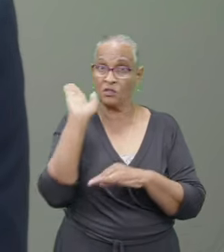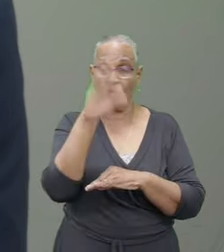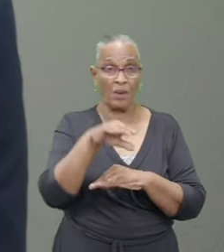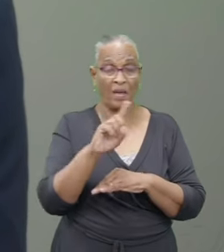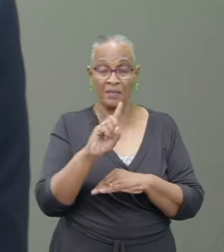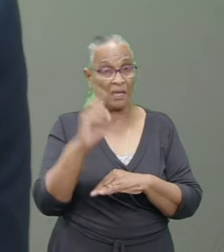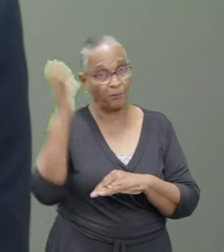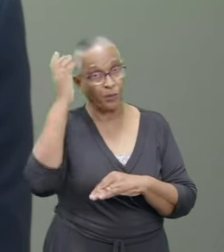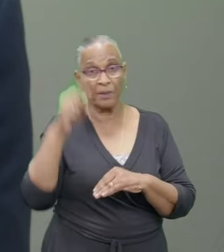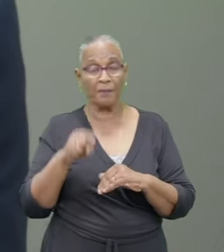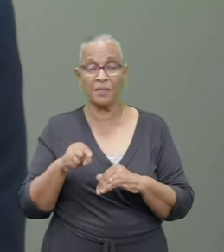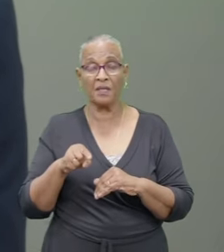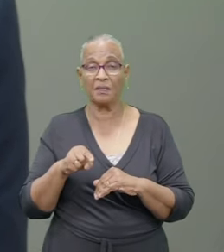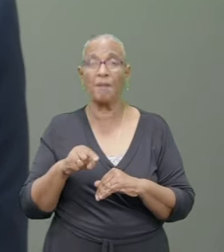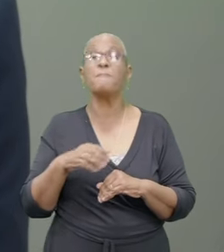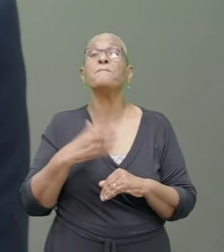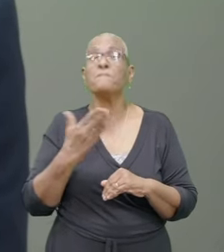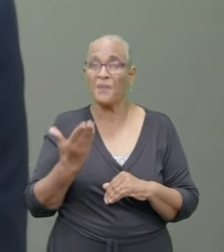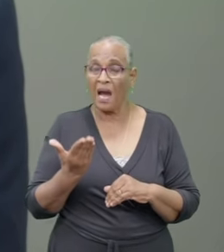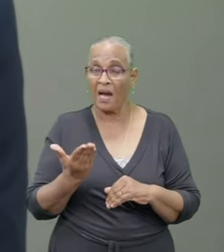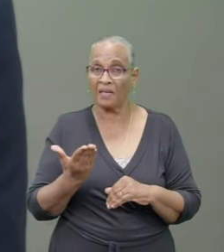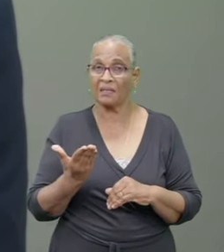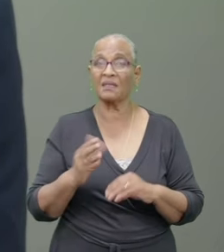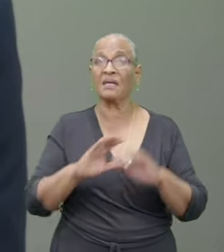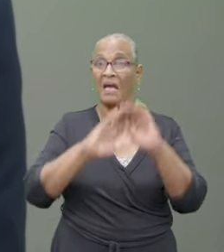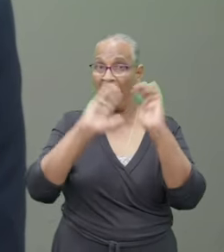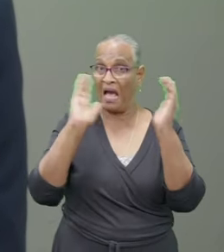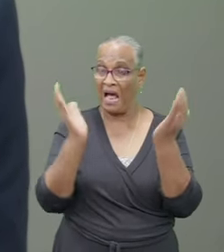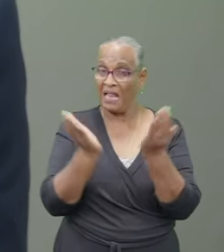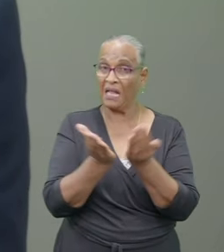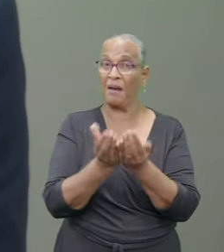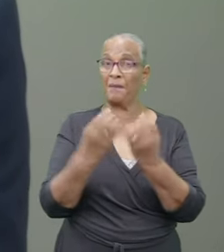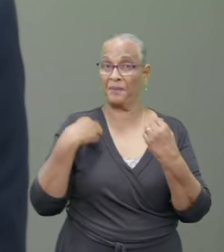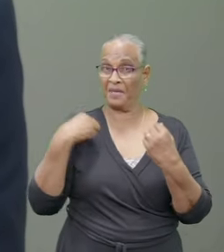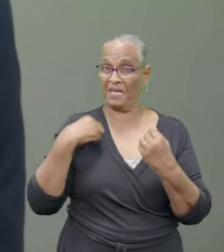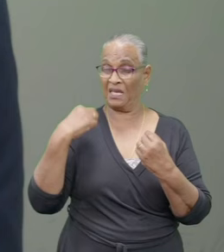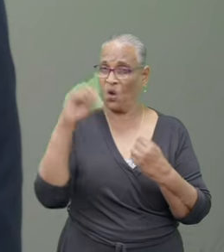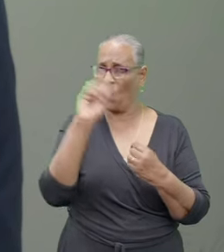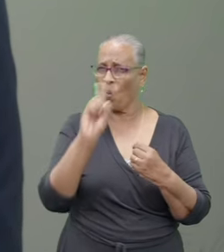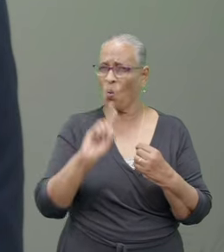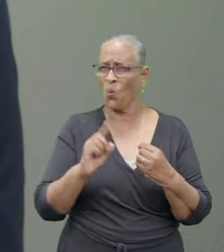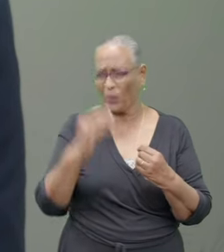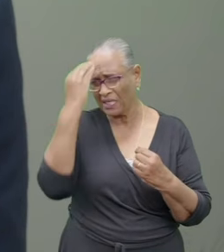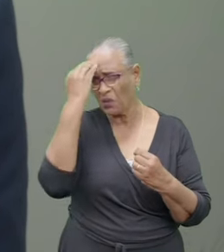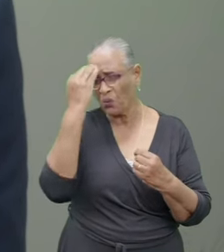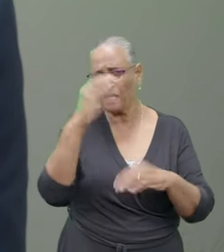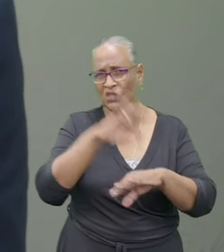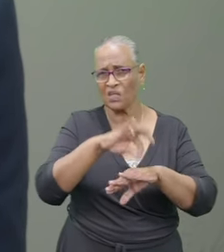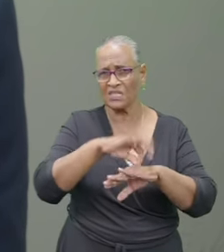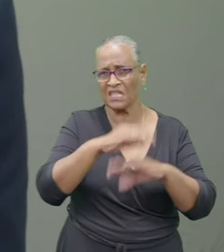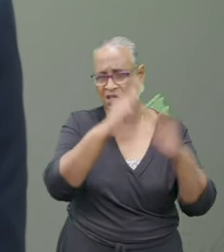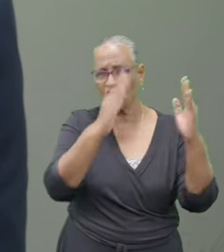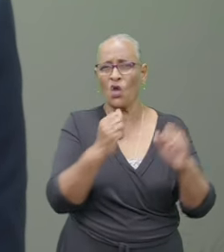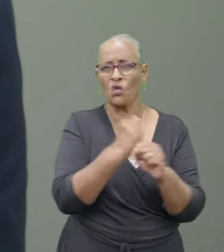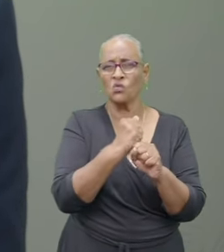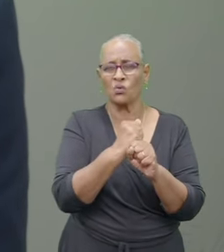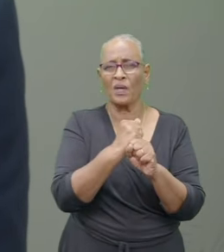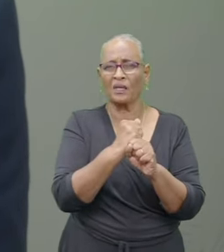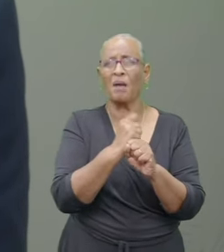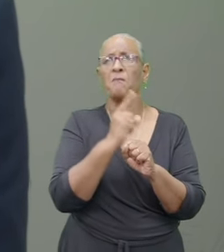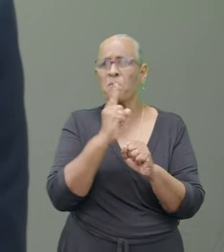verpleegkundigen, omdat de instroom van algemeen verpleegkundigen eigenlijk wel gegarandeerd is. Maar het opleiden